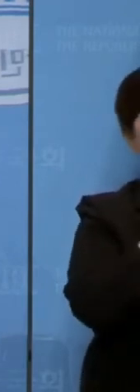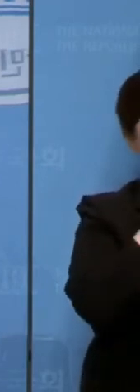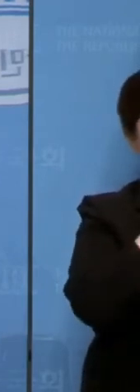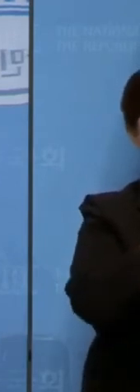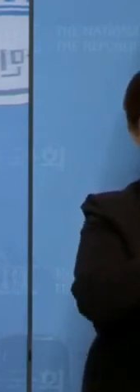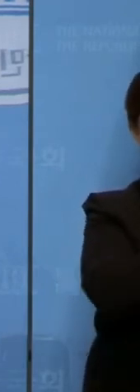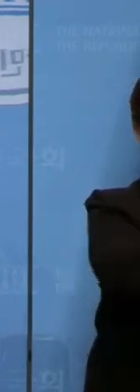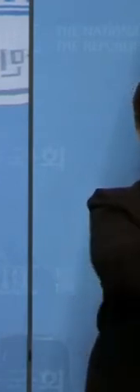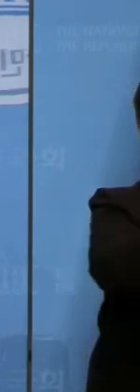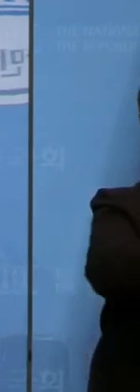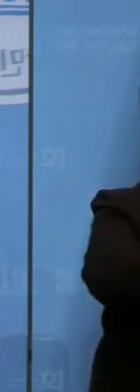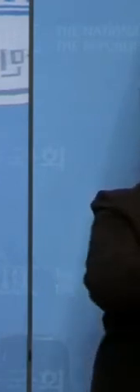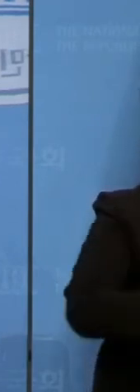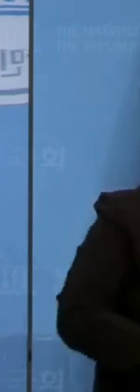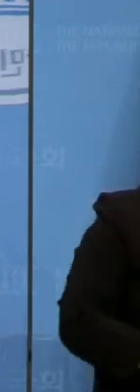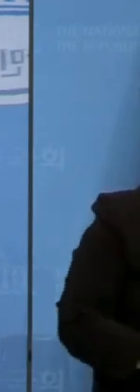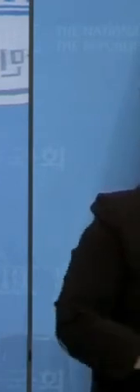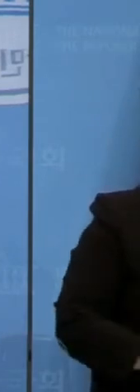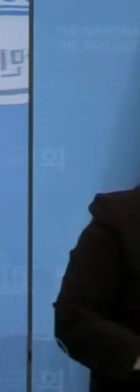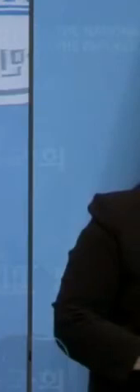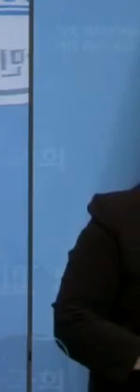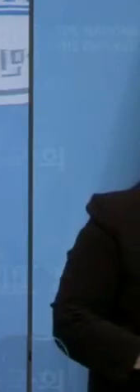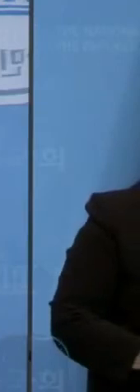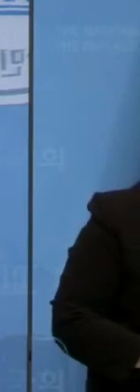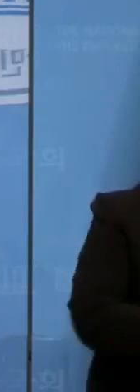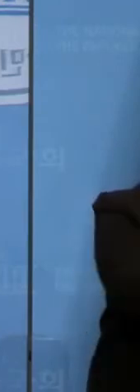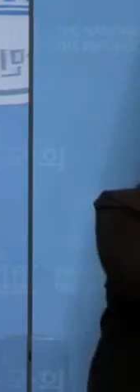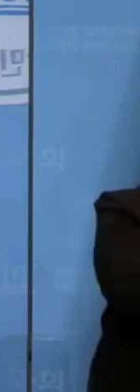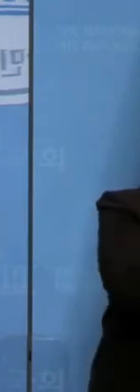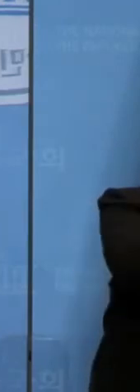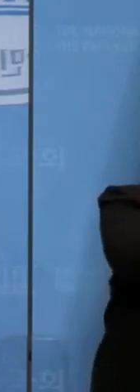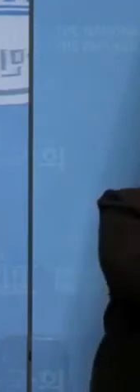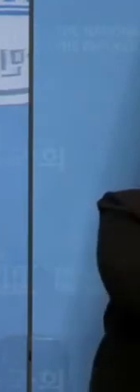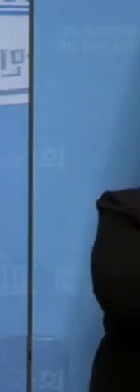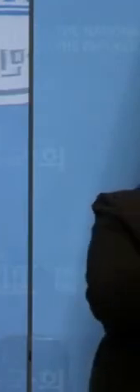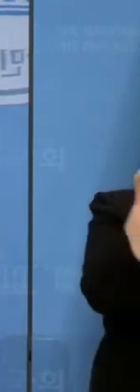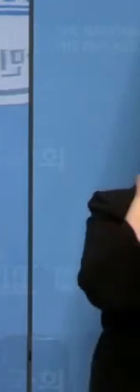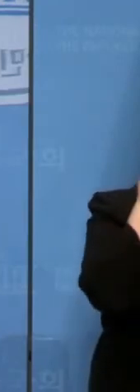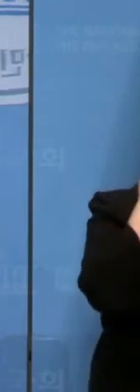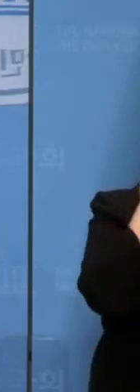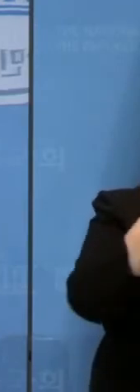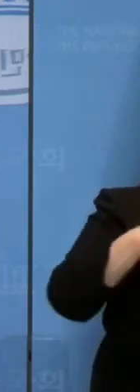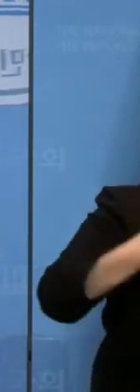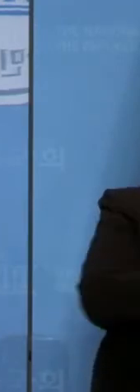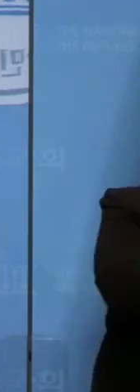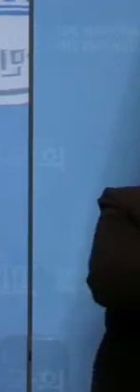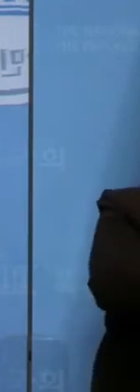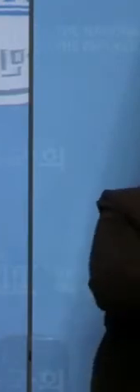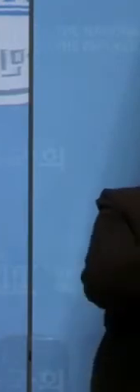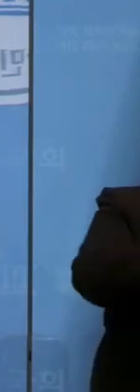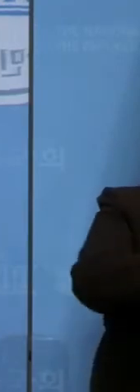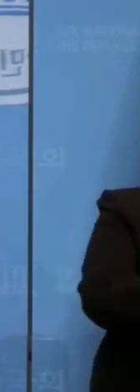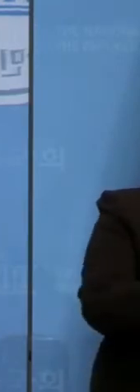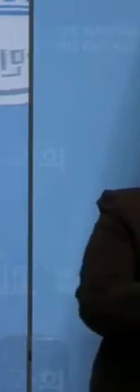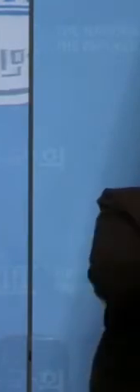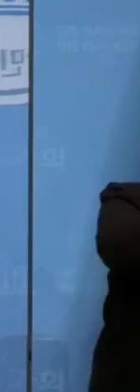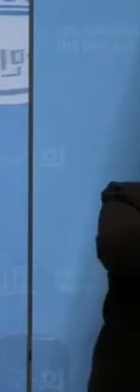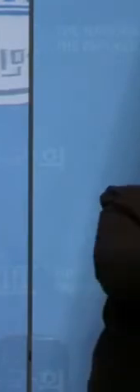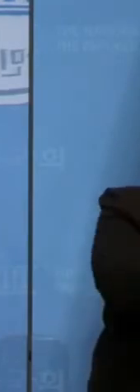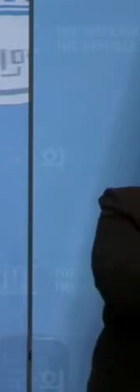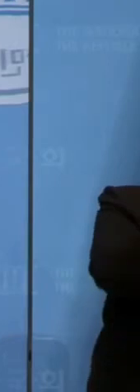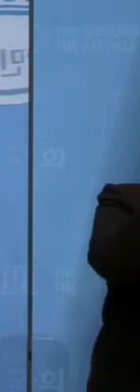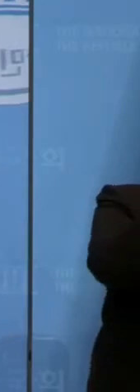목불인견입니다. 저들의 사과, 위선, 부정의 삼중